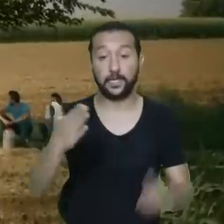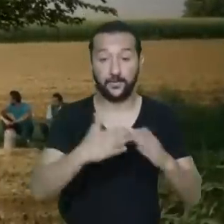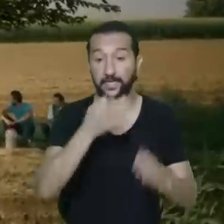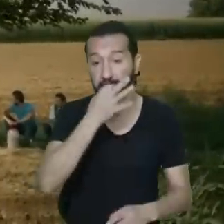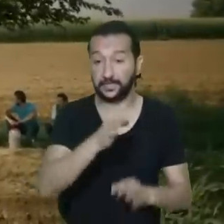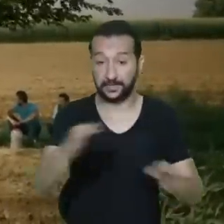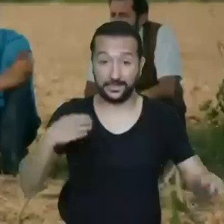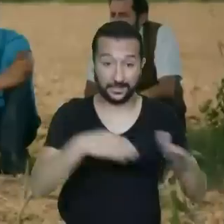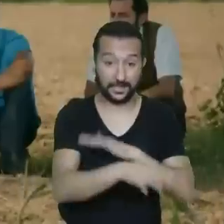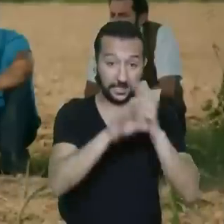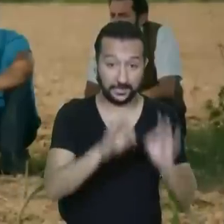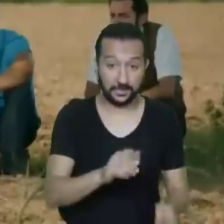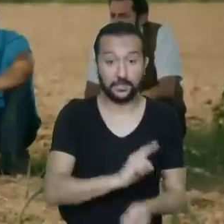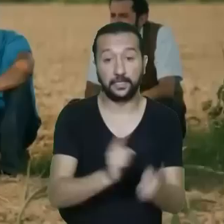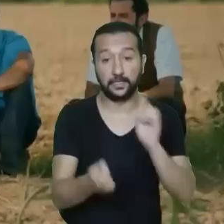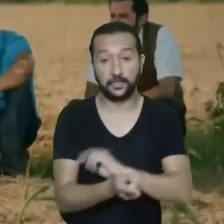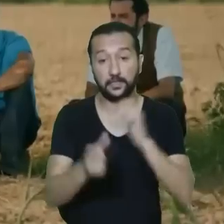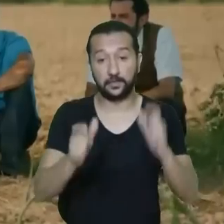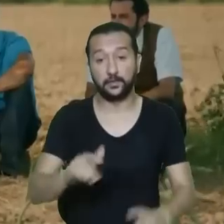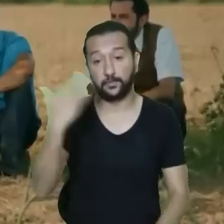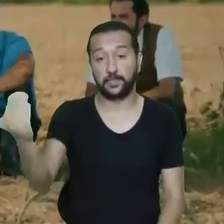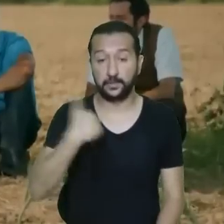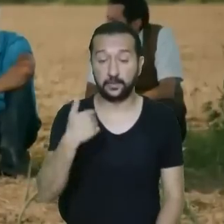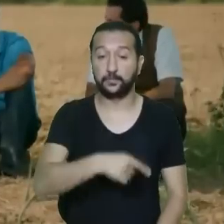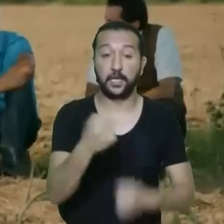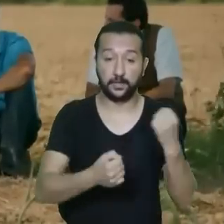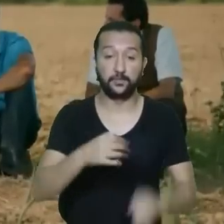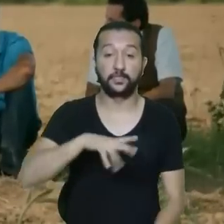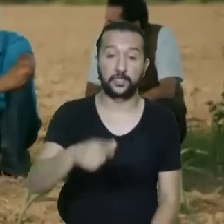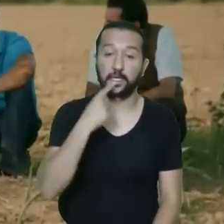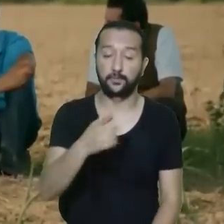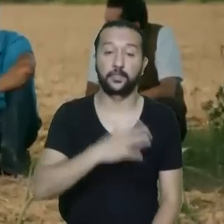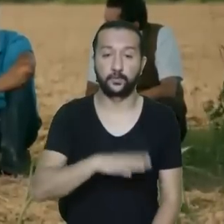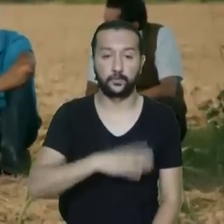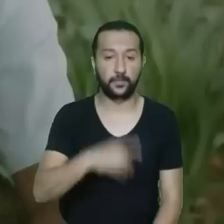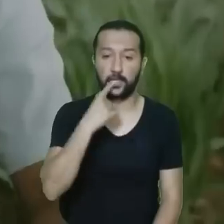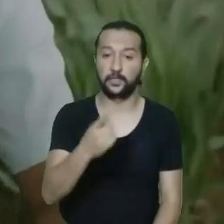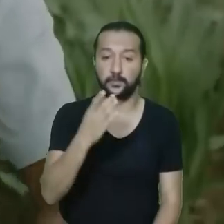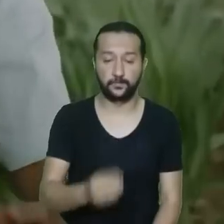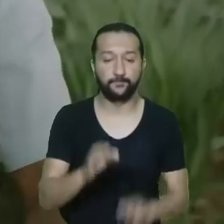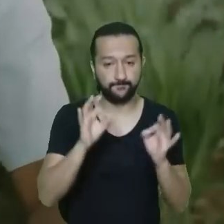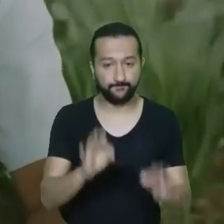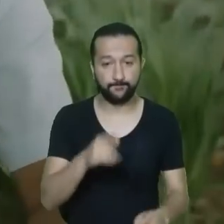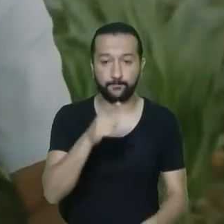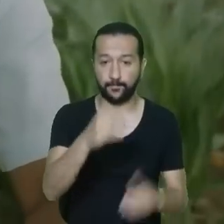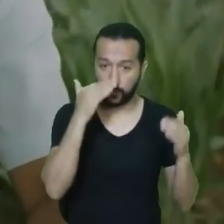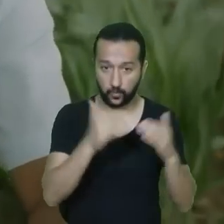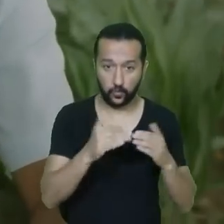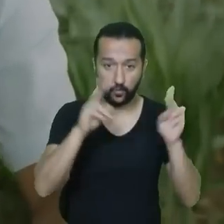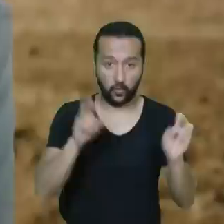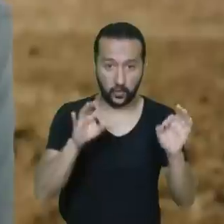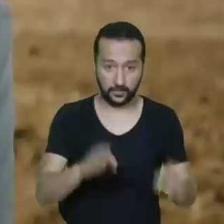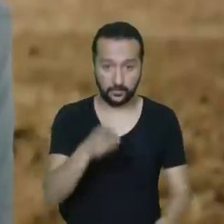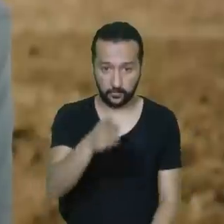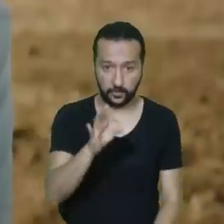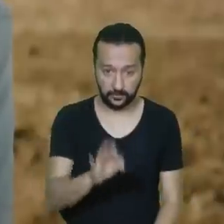evine izinsiz girersek... ...başkalar da gelir bizim arabamızı çalar demek istiyor. Ne diyeceğim? Hinci konumuz bu değil mi